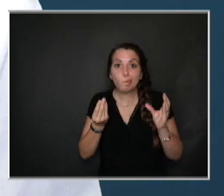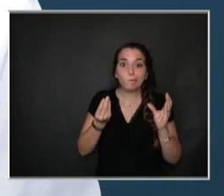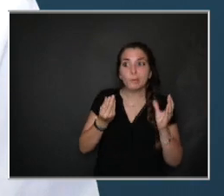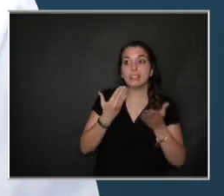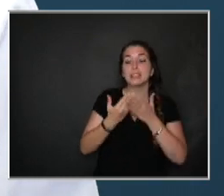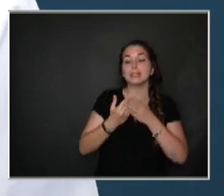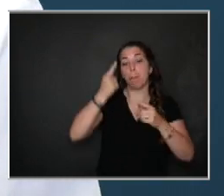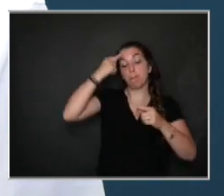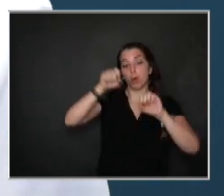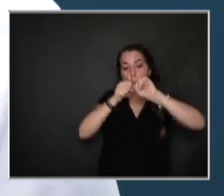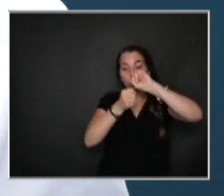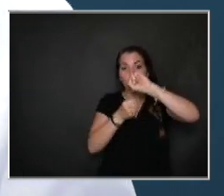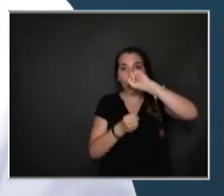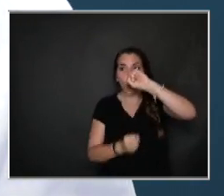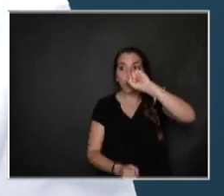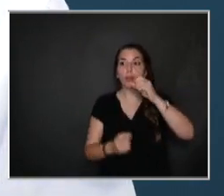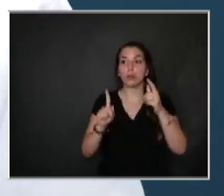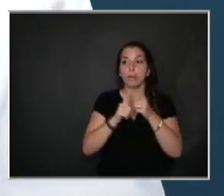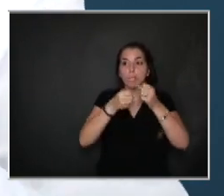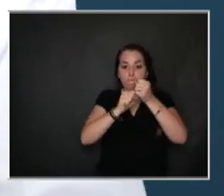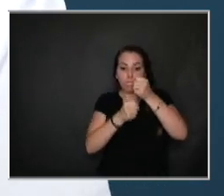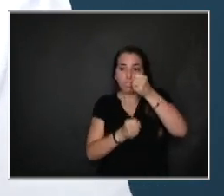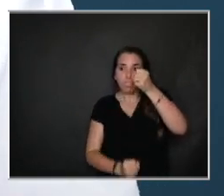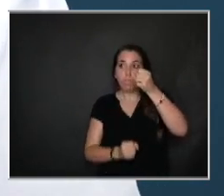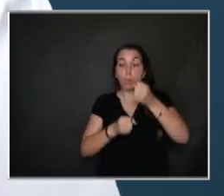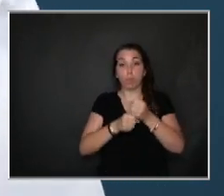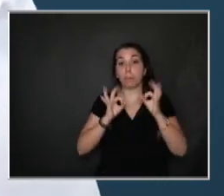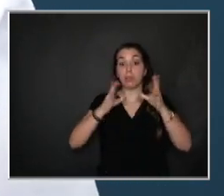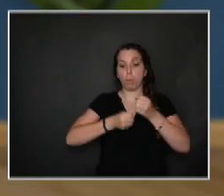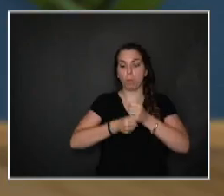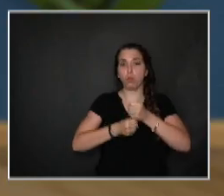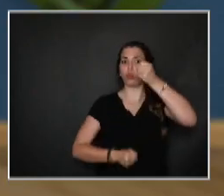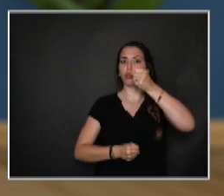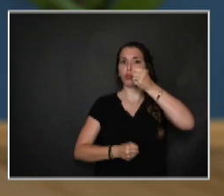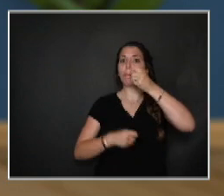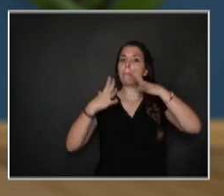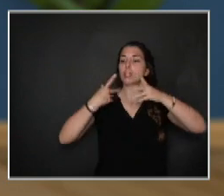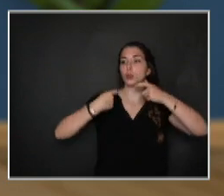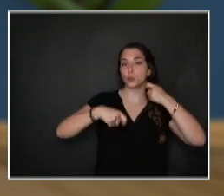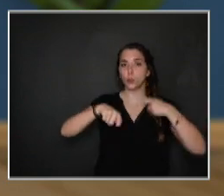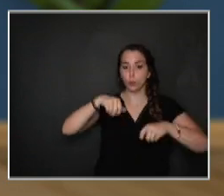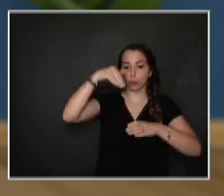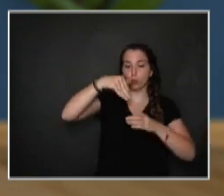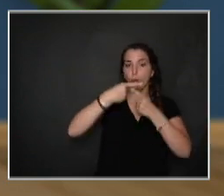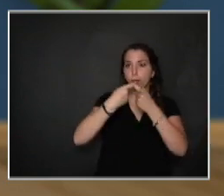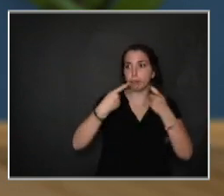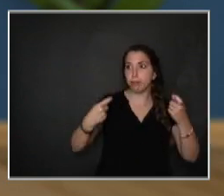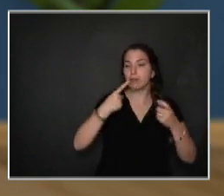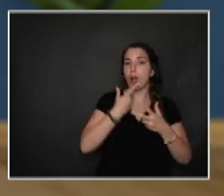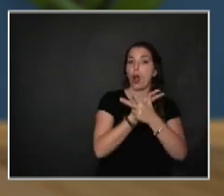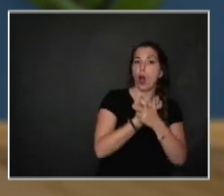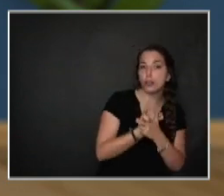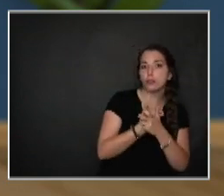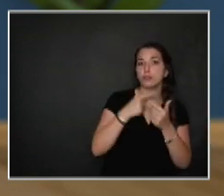colonne vertébrale est comme une poutre composite, c'est-à-dire une poutre souple, qui est composé d'éléments différents. Donc vous avez de l'os, vous